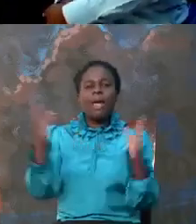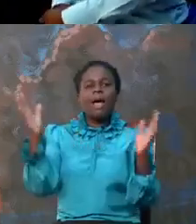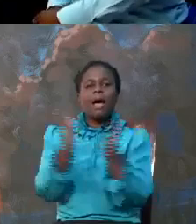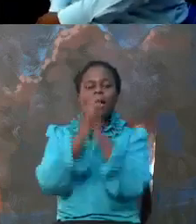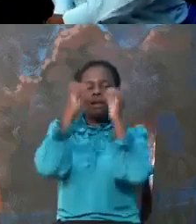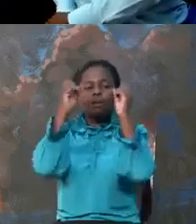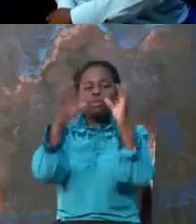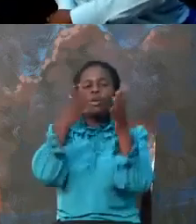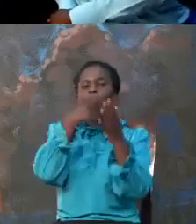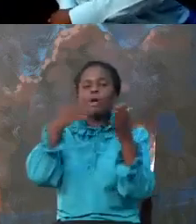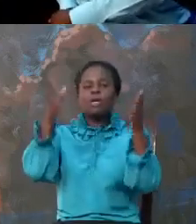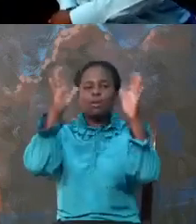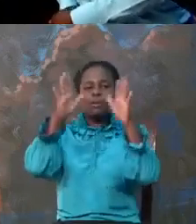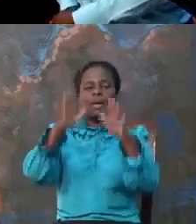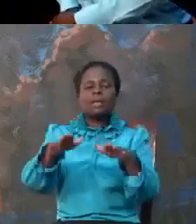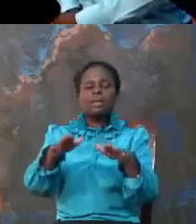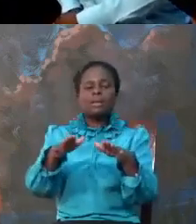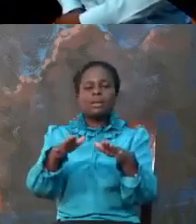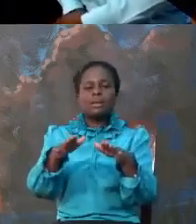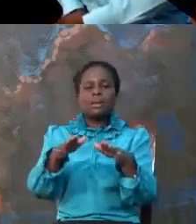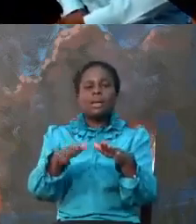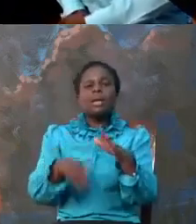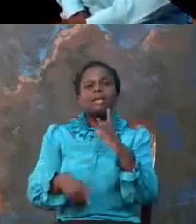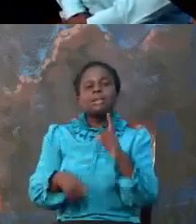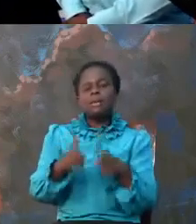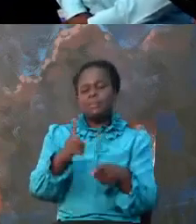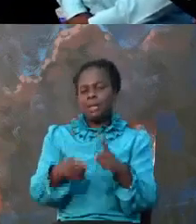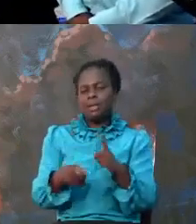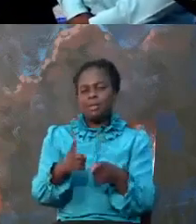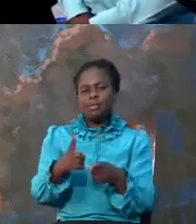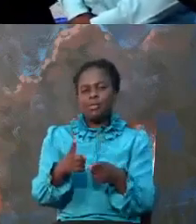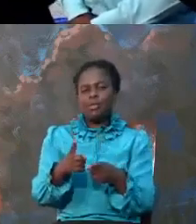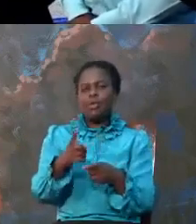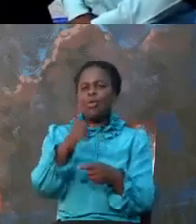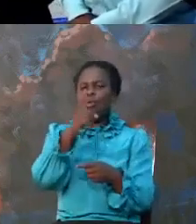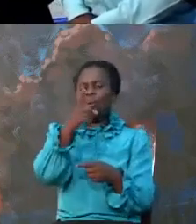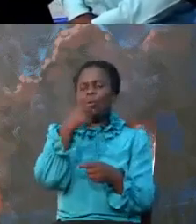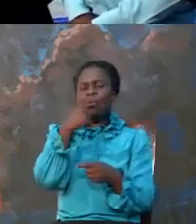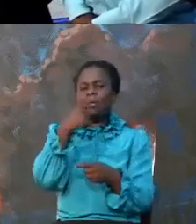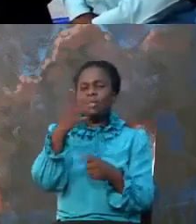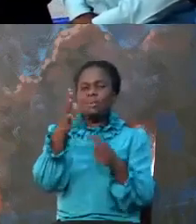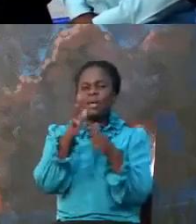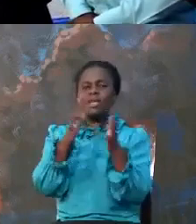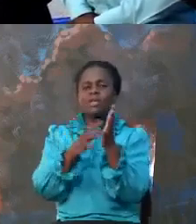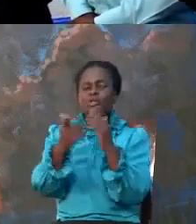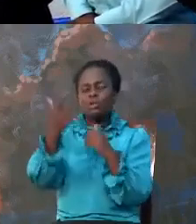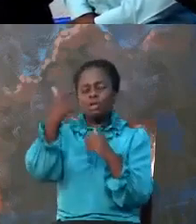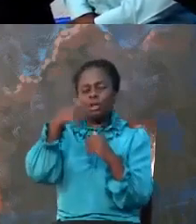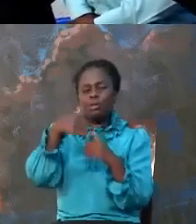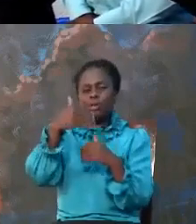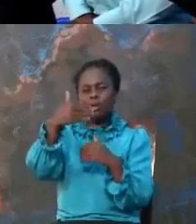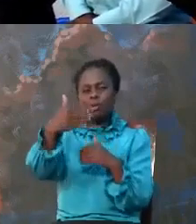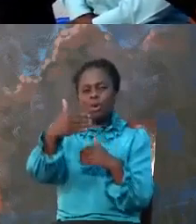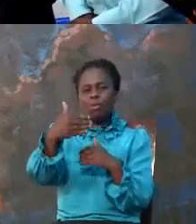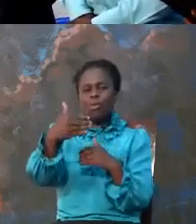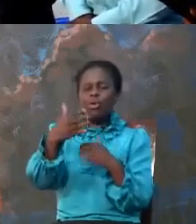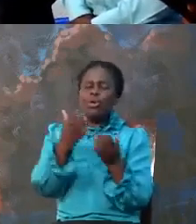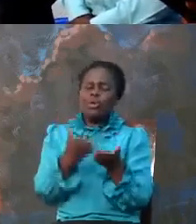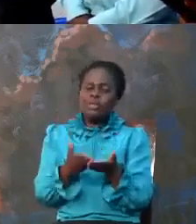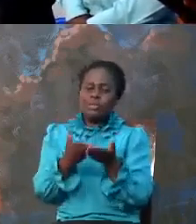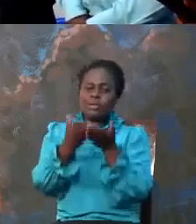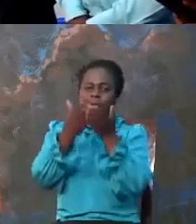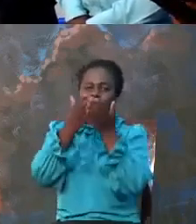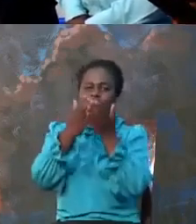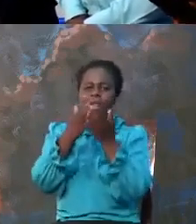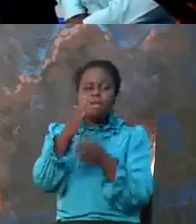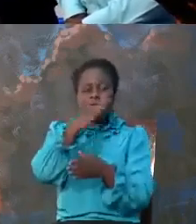Haleluya. Bwana wabariki sana. Endelea kutembea. Tembeeni tu. Wale wanaosema Yesu ninakuja kwako, chukuana pamoja nami. Jioni ya